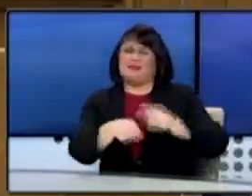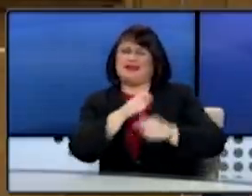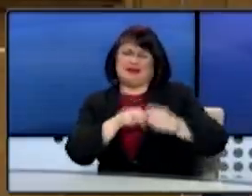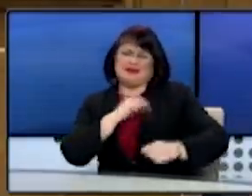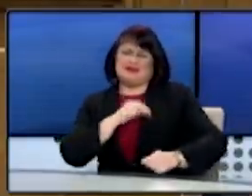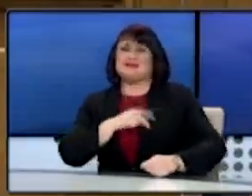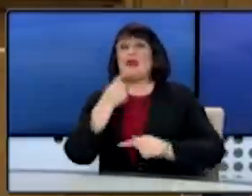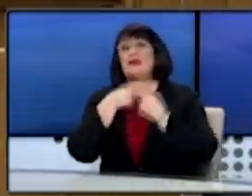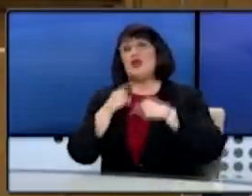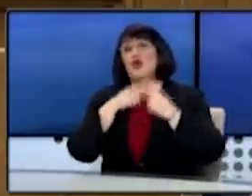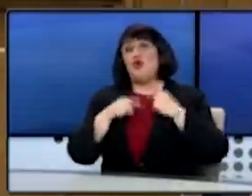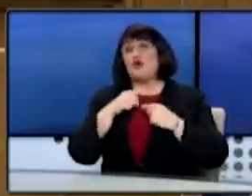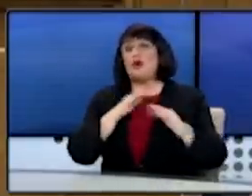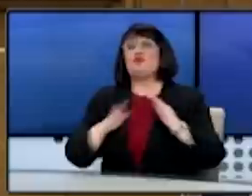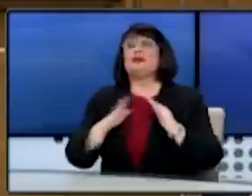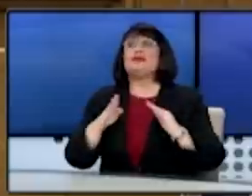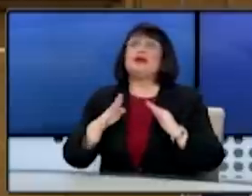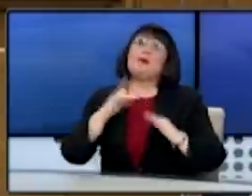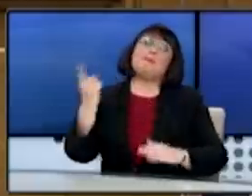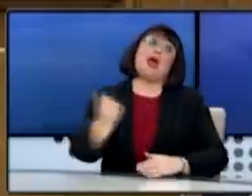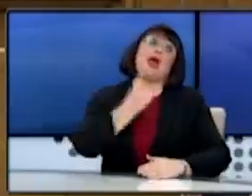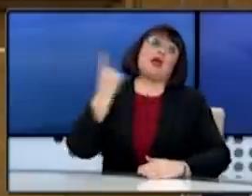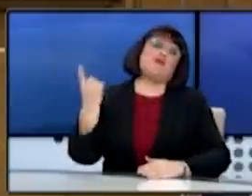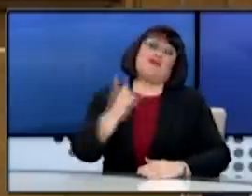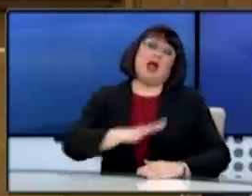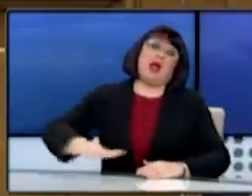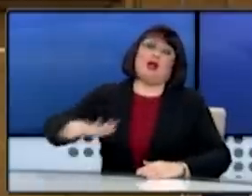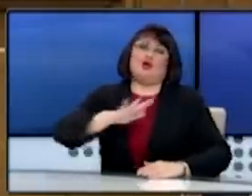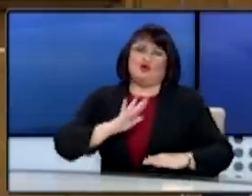με πρόσχημα πάντα βέβαια την προστασία του περιβάλλοντος.